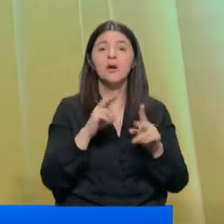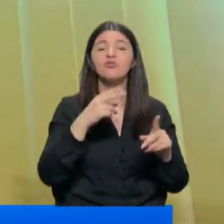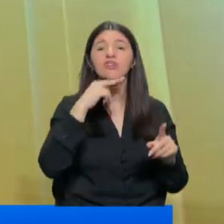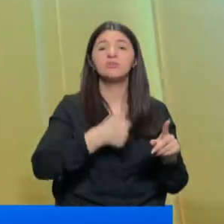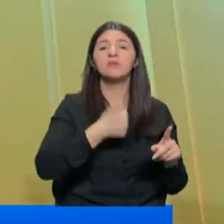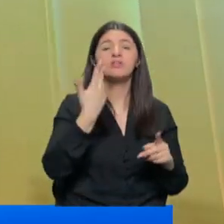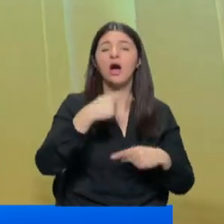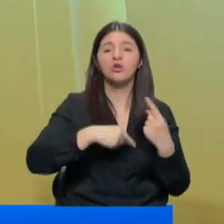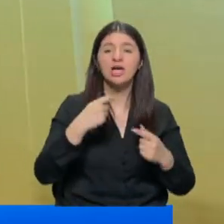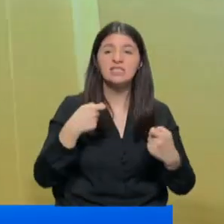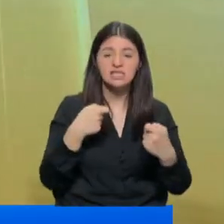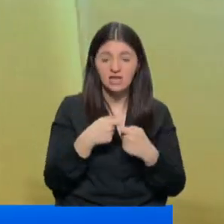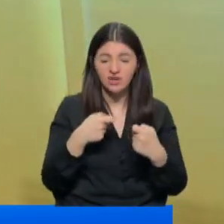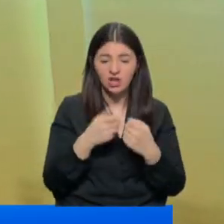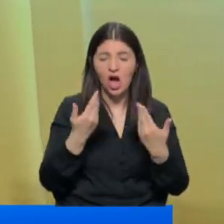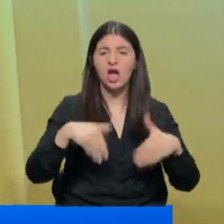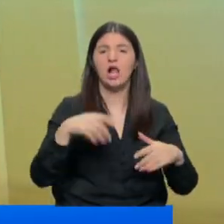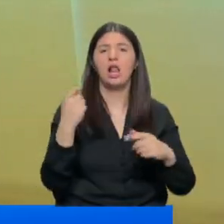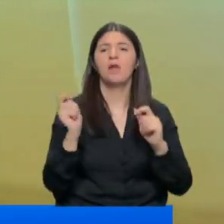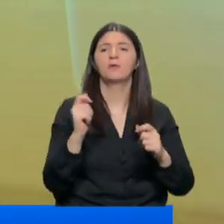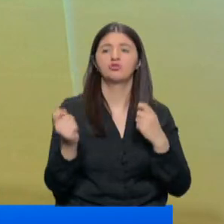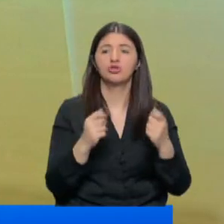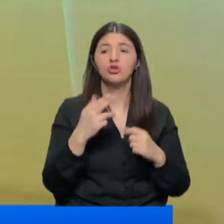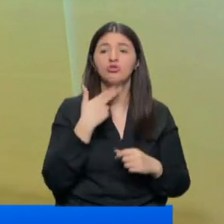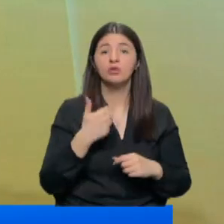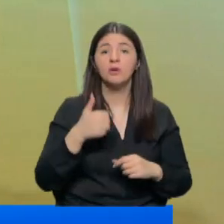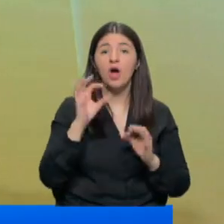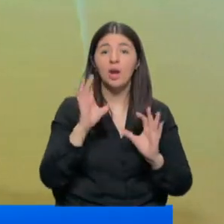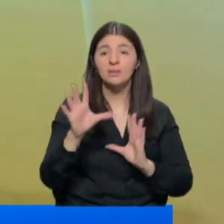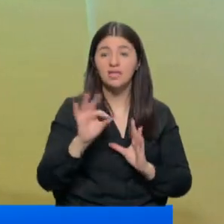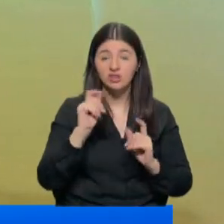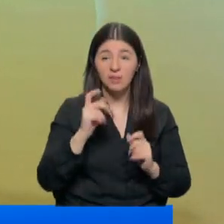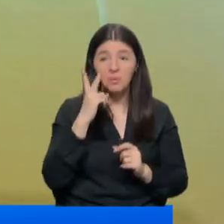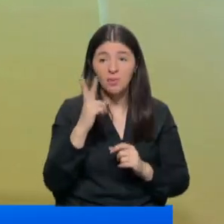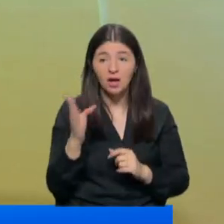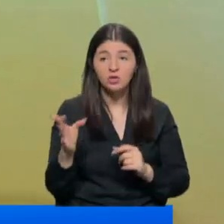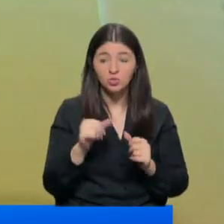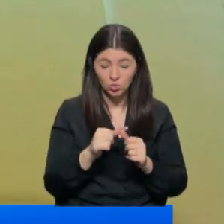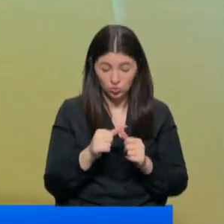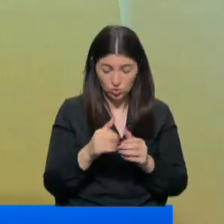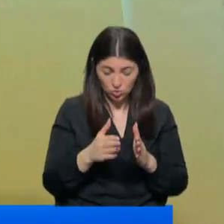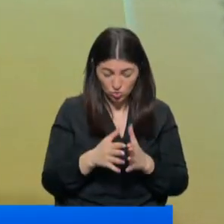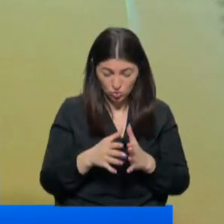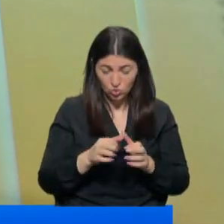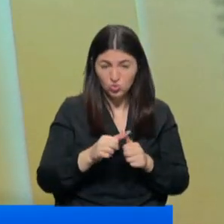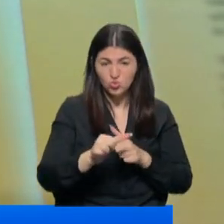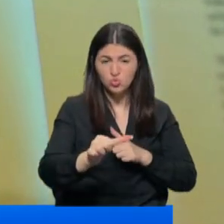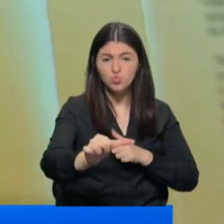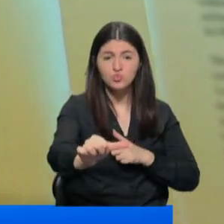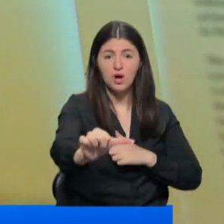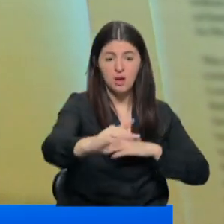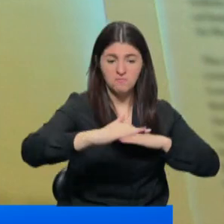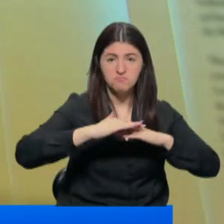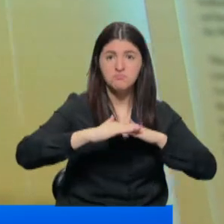arıyor savaştan bu boş önlemeye çalışıyor Putin öyle bir tarihte Bundaki bakın uzun bir